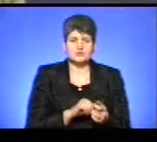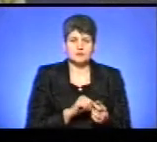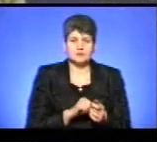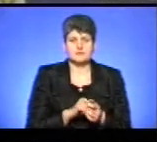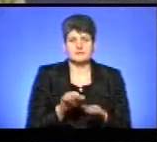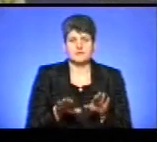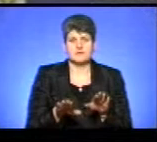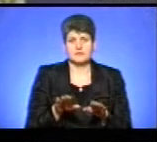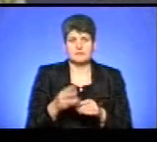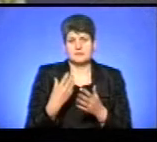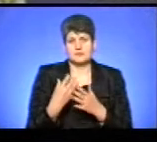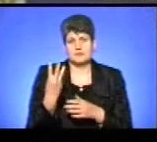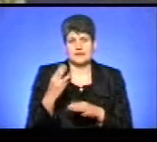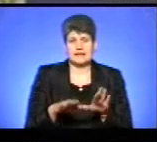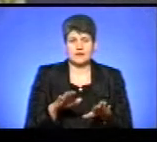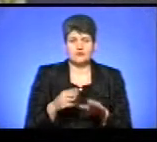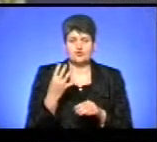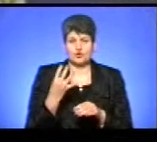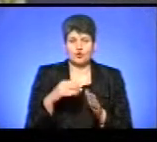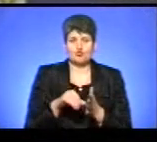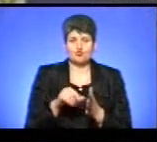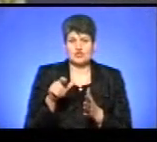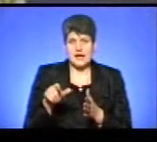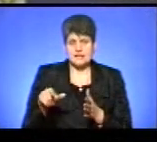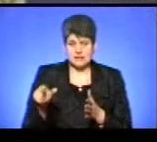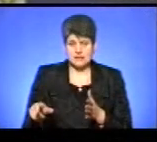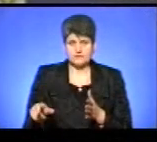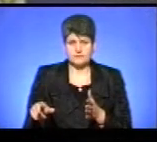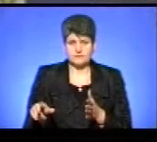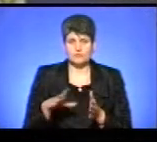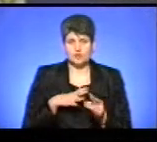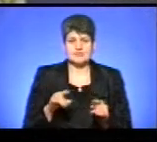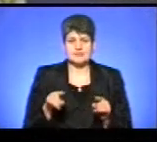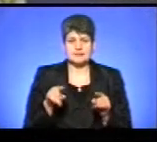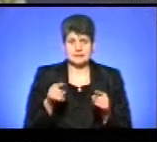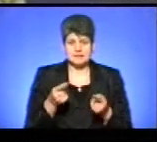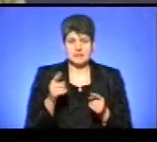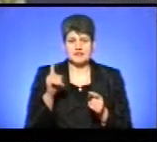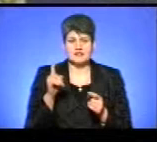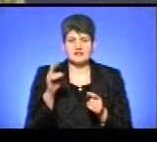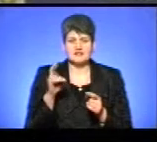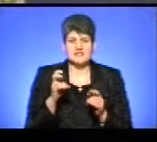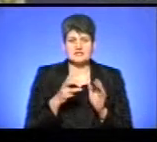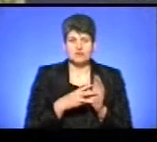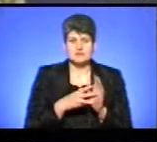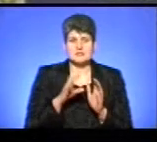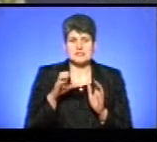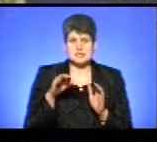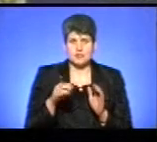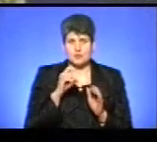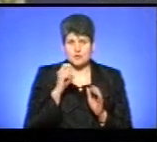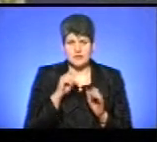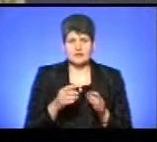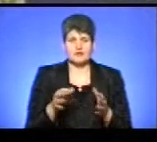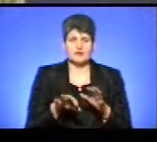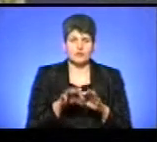масою близько 3 кілограм. 4 учасників даної злочинної групи було затримано в порядку статті 208 КПК України та обраний міру